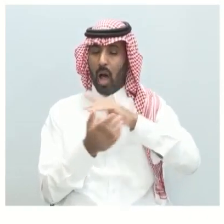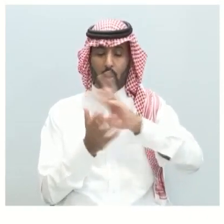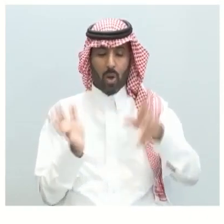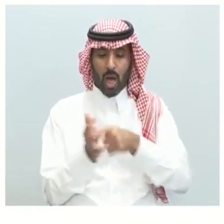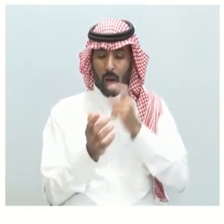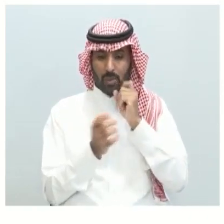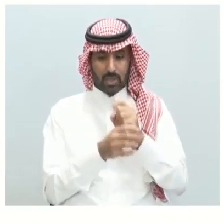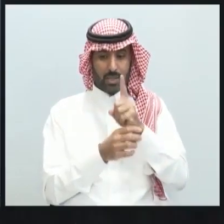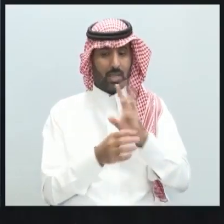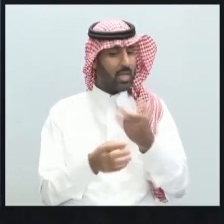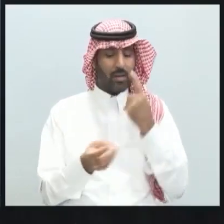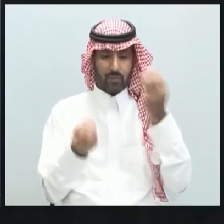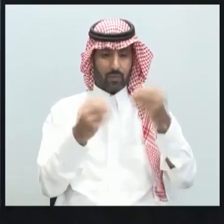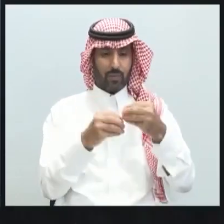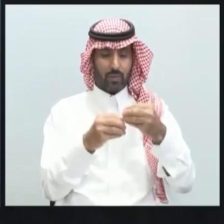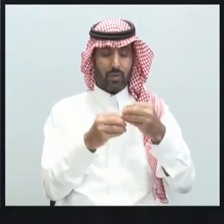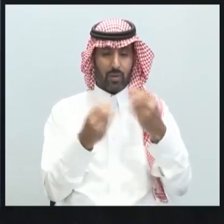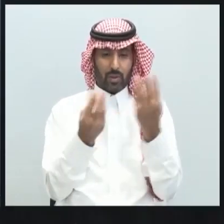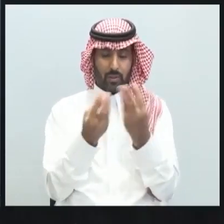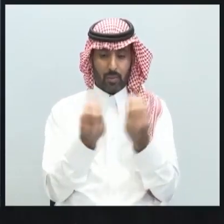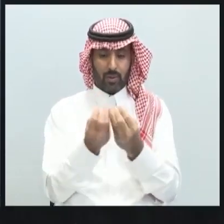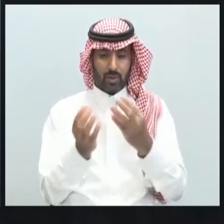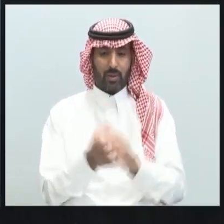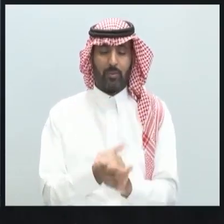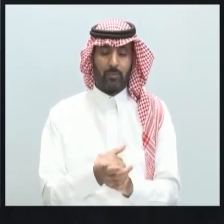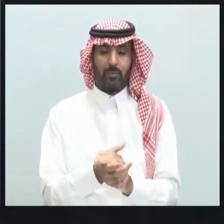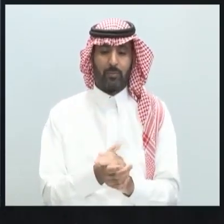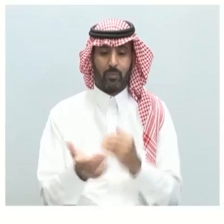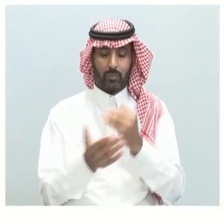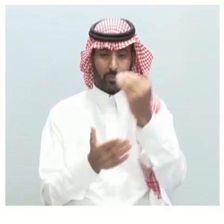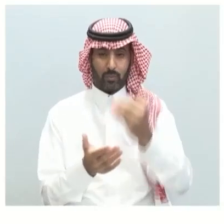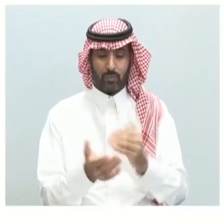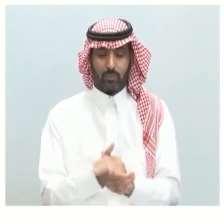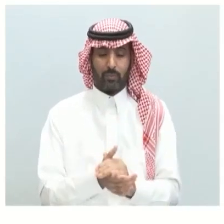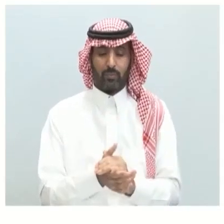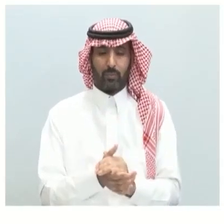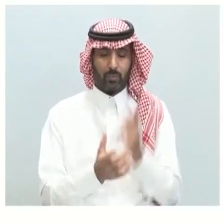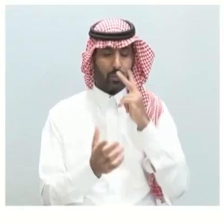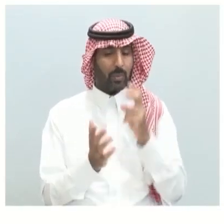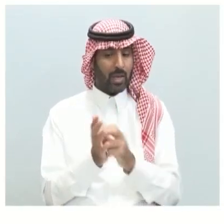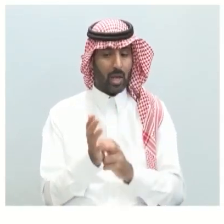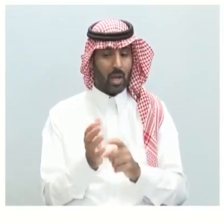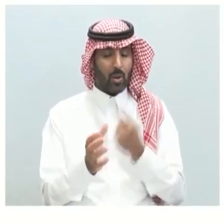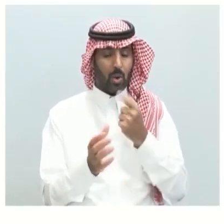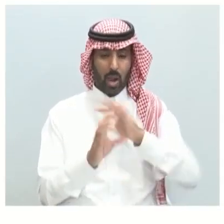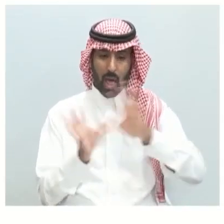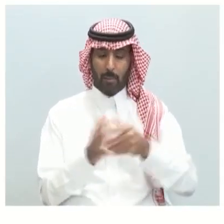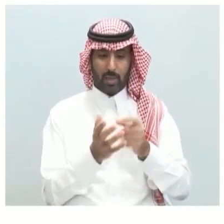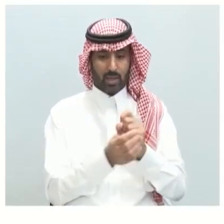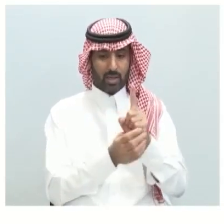للغازات كيف سنجمع القوانين الثلاثه في قانون واحد الان انظر ما المقصود بالقانون العام